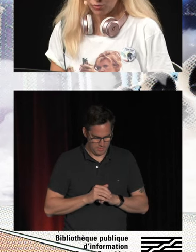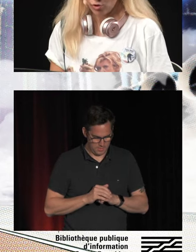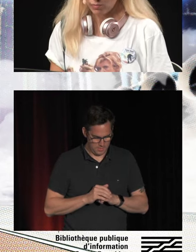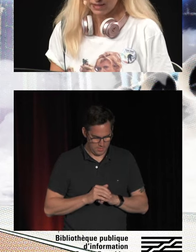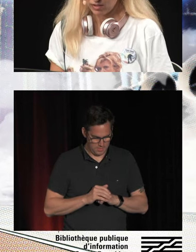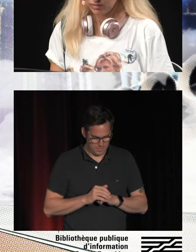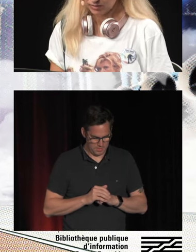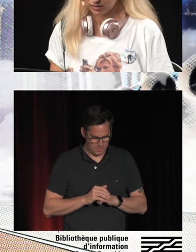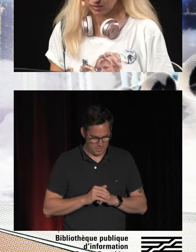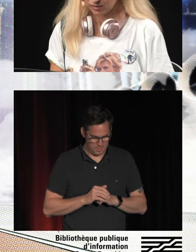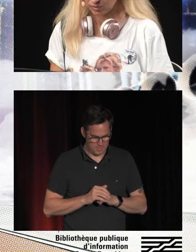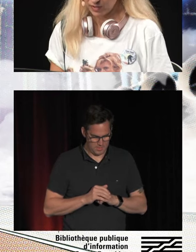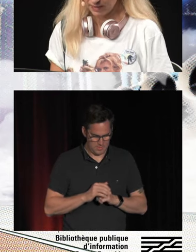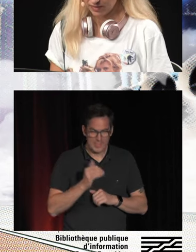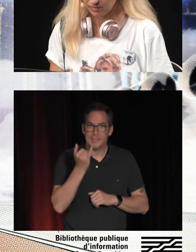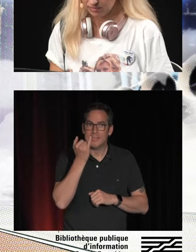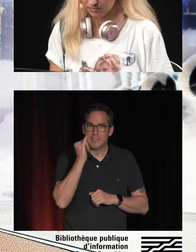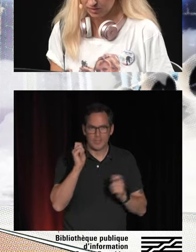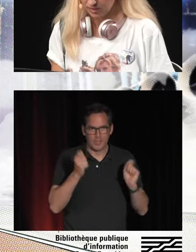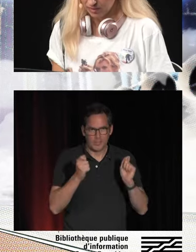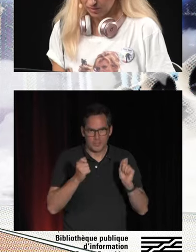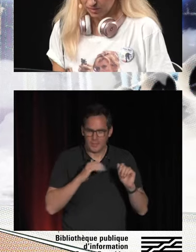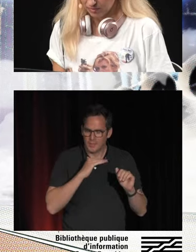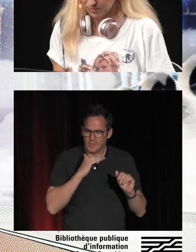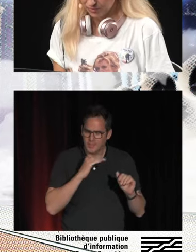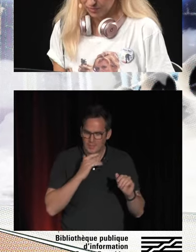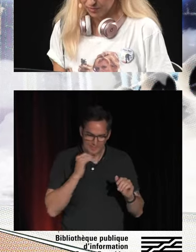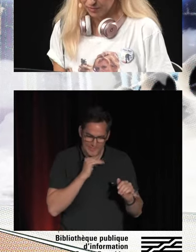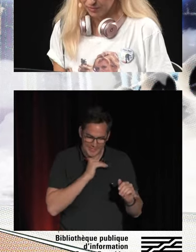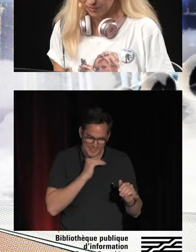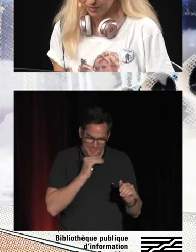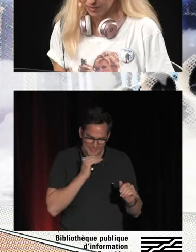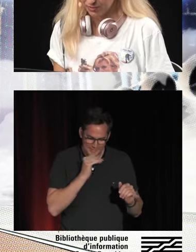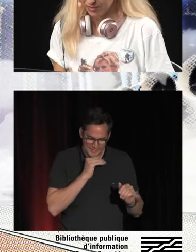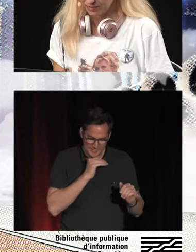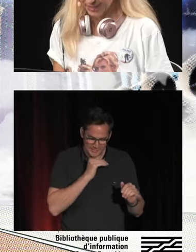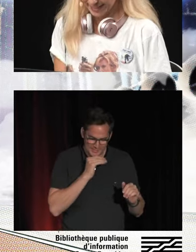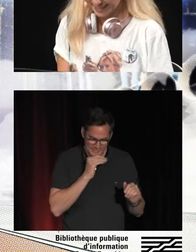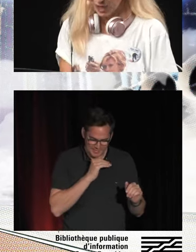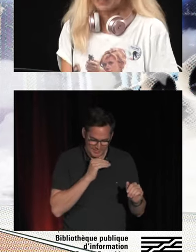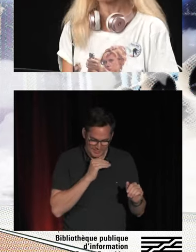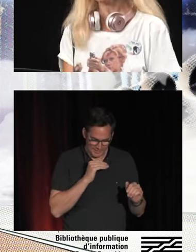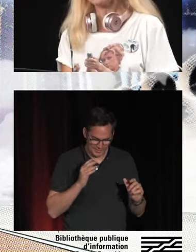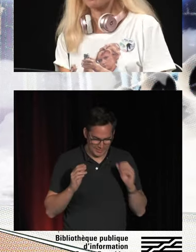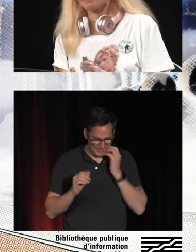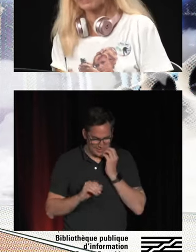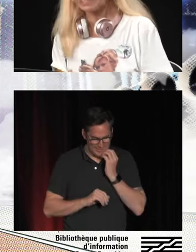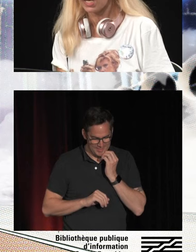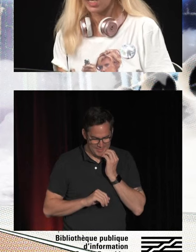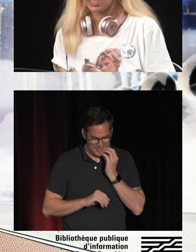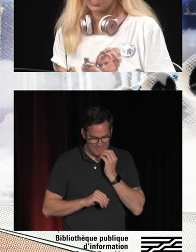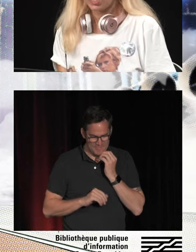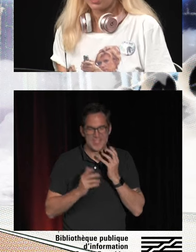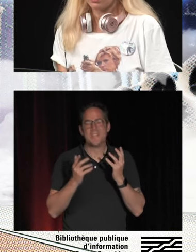Vraiment, le jeu, si tu changes maintenant, on va se battre. Vite, vite, vite, vite, vite, vite, vite, vite, vite, vite, vite, vite, vite, vite, vite, vite. On est passé, on n'est pas